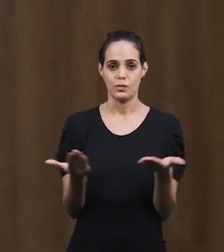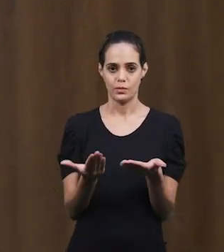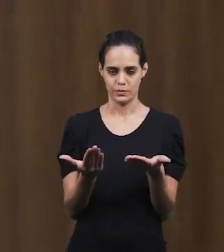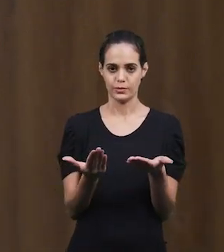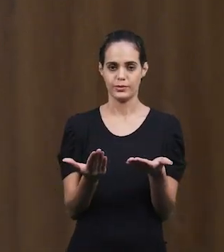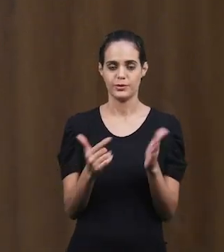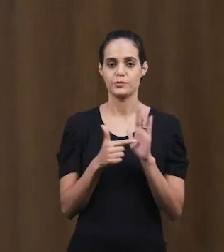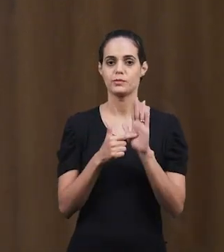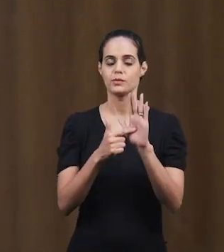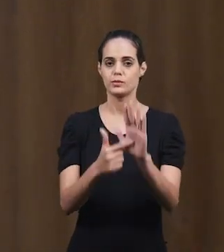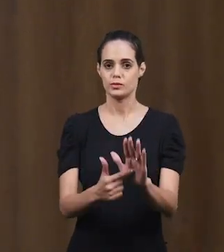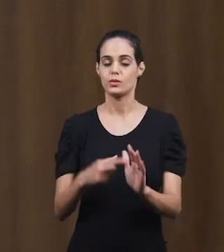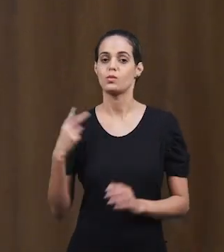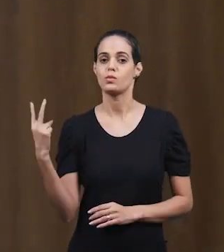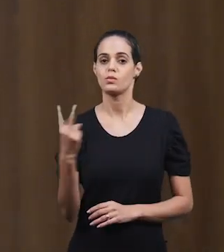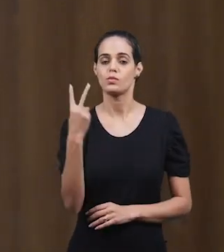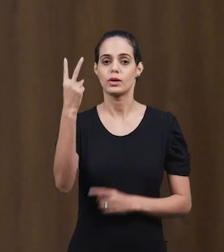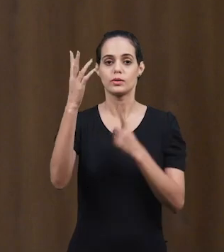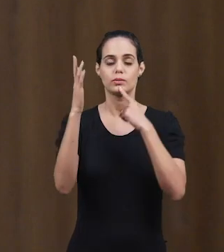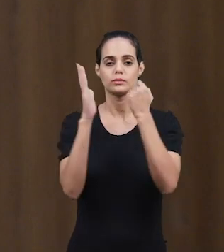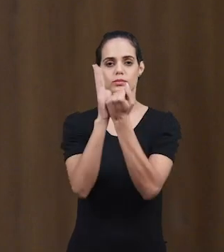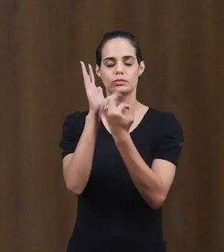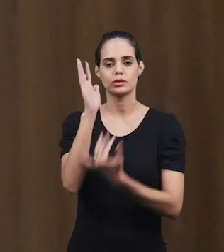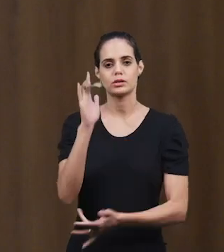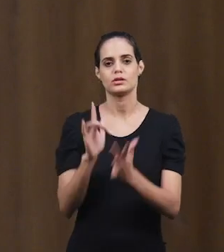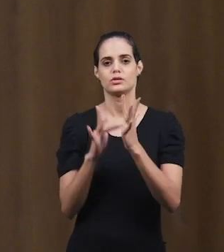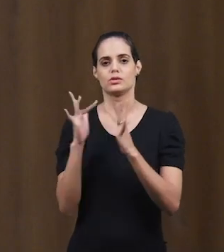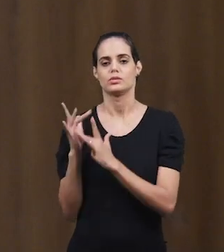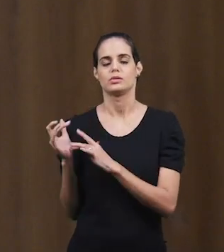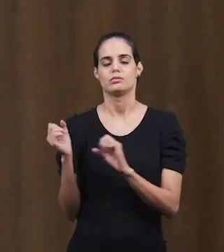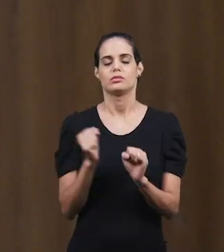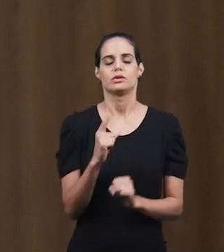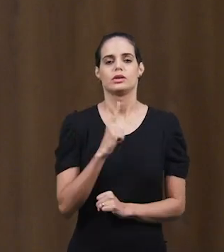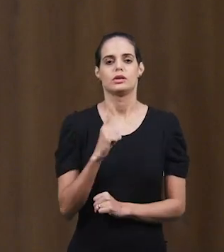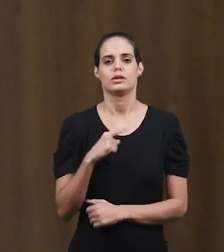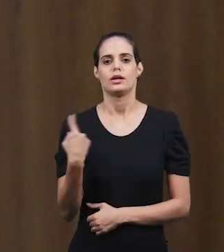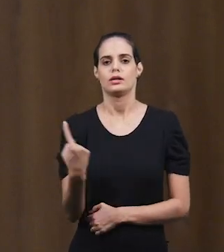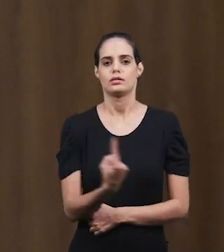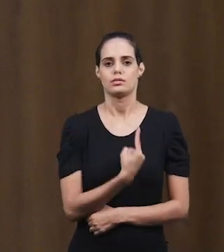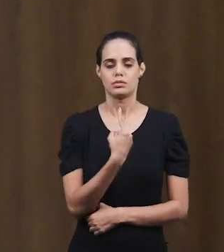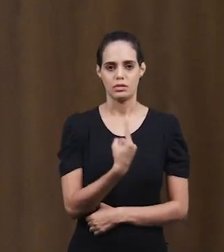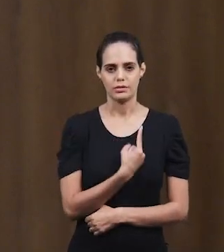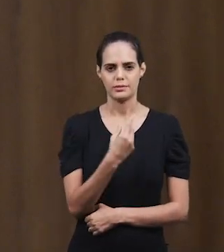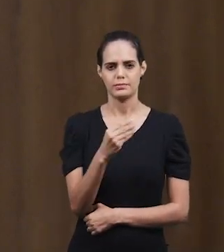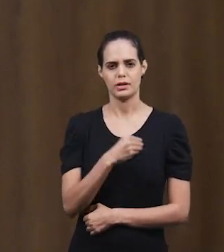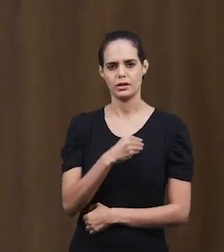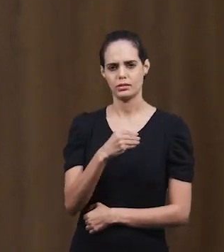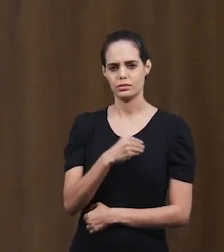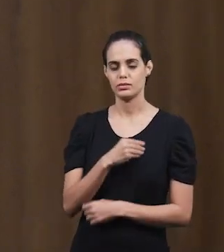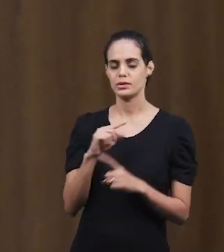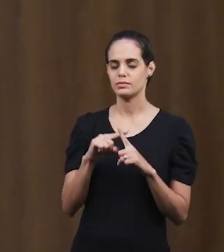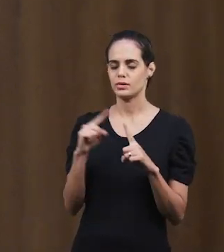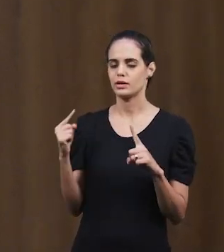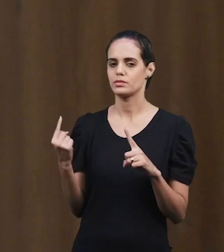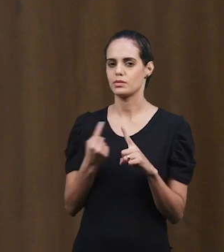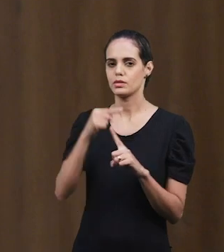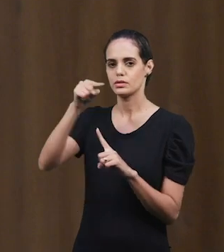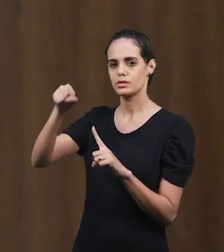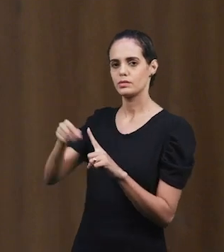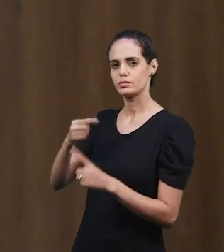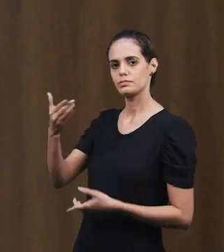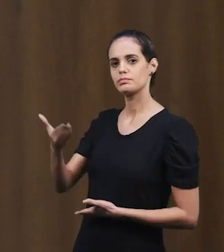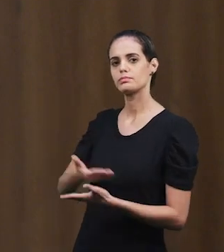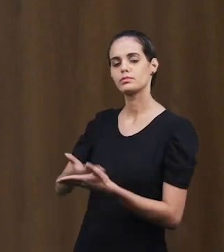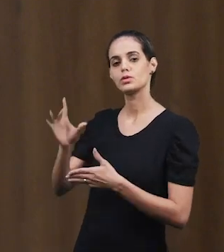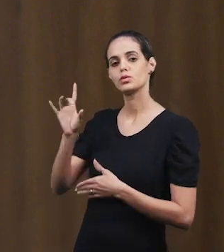nous allons finir aujourd'hui nous a montré la valeur du pouvoir du sang de Jésus. Nous sommes des pécheurs et nous servons un Dieu saint. Seulement